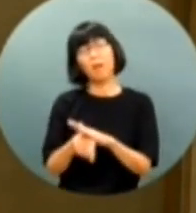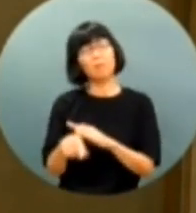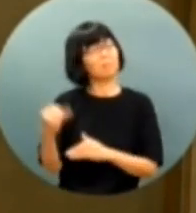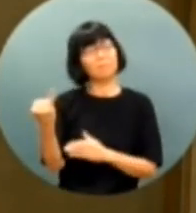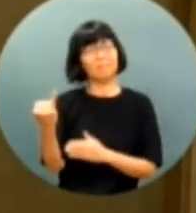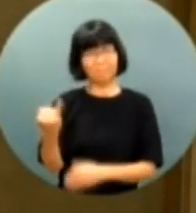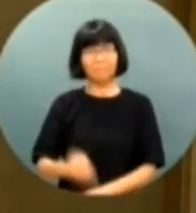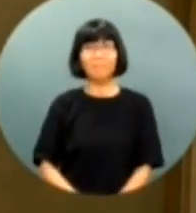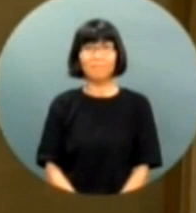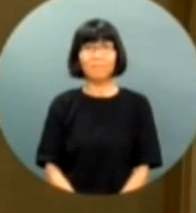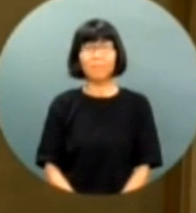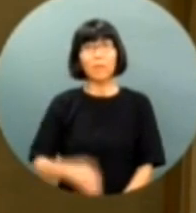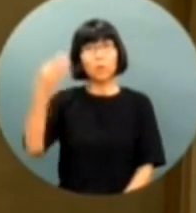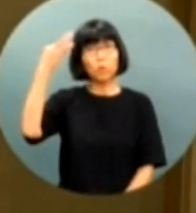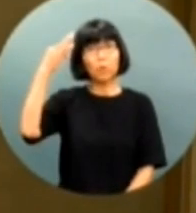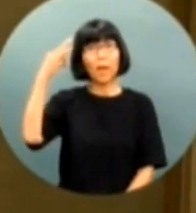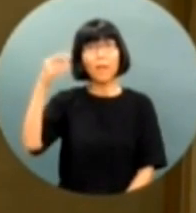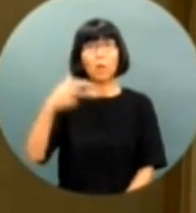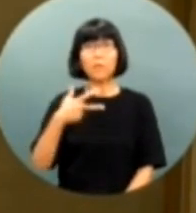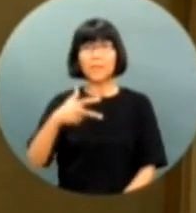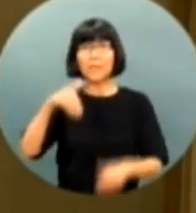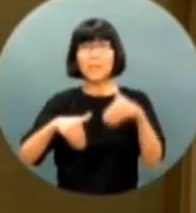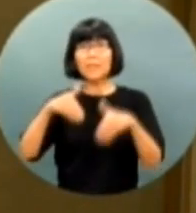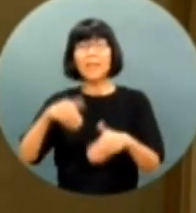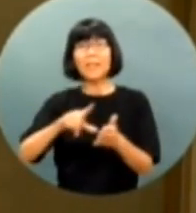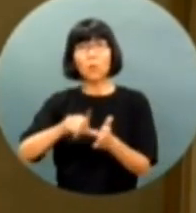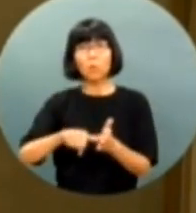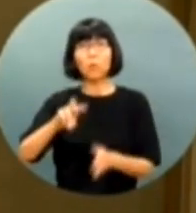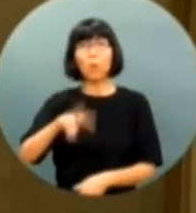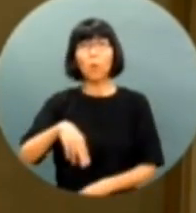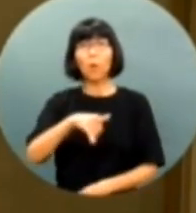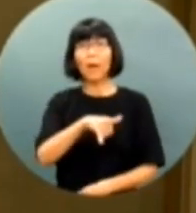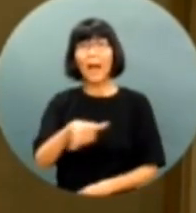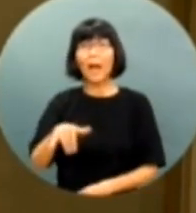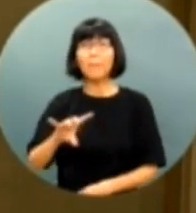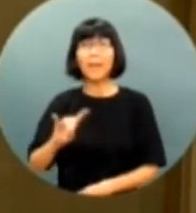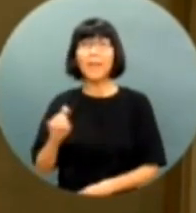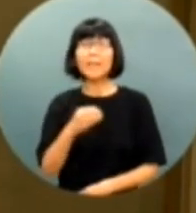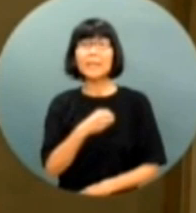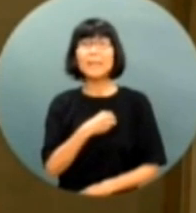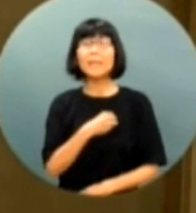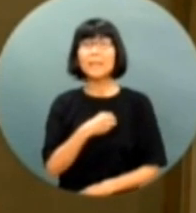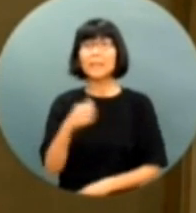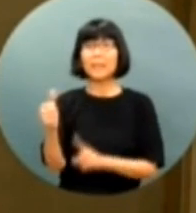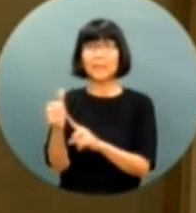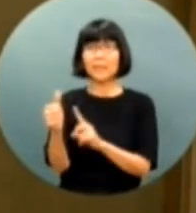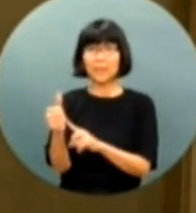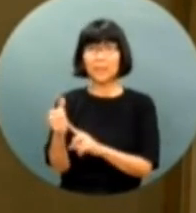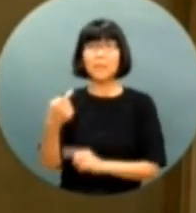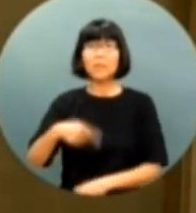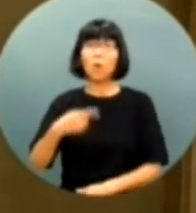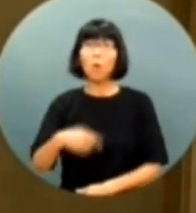倉吉市選挙区の選出にですね、川辺議員にお世話になりまして、倉吉市教育委員会の教育長さん、事務